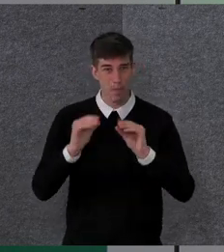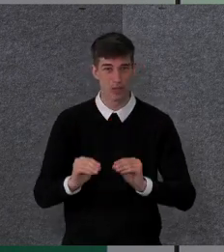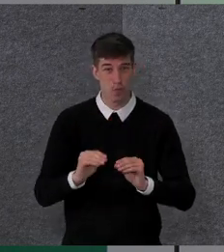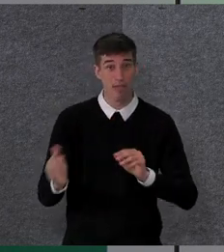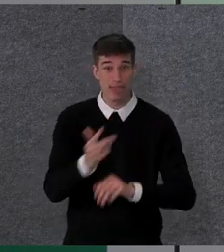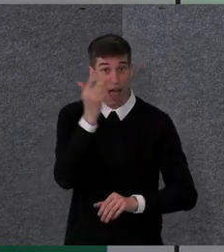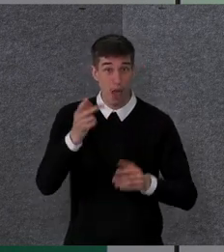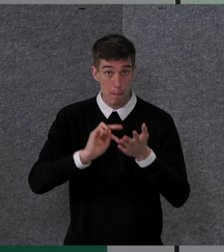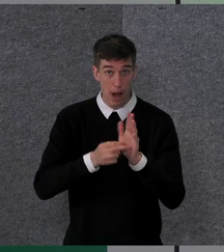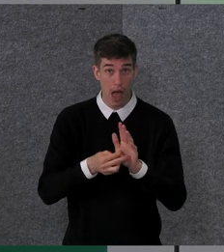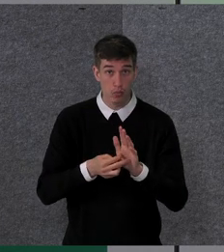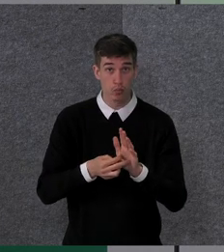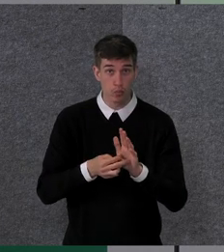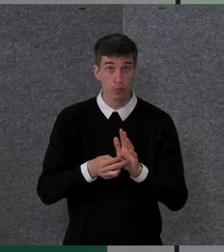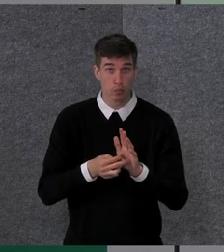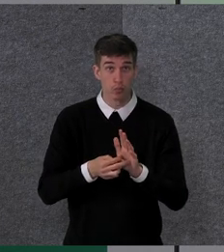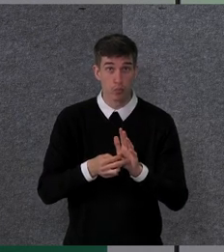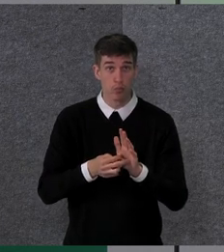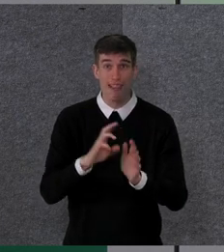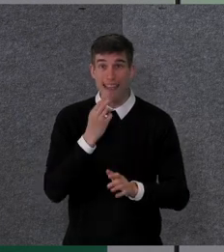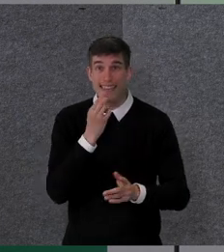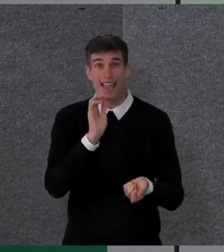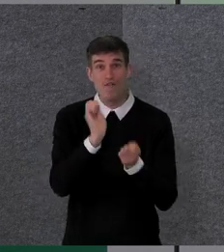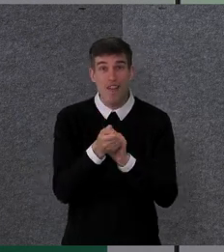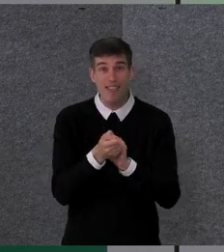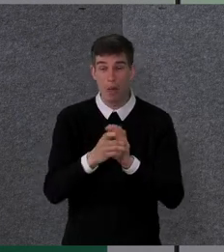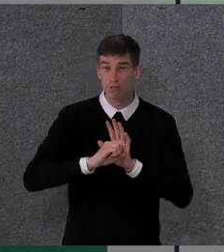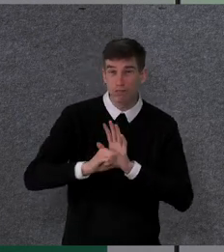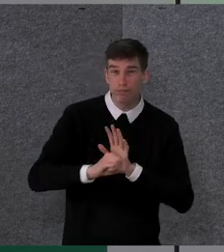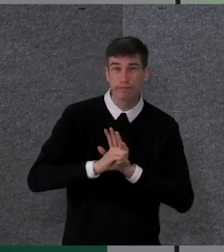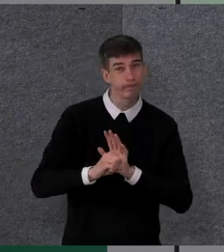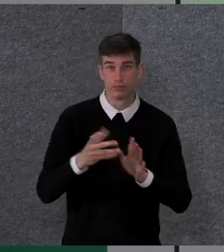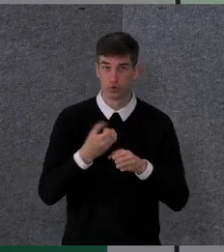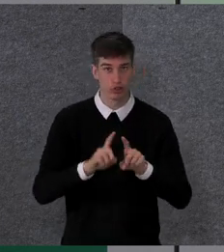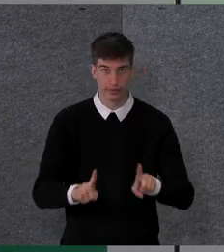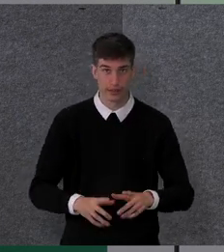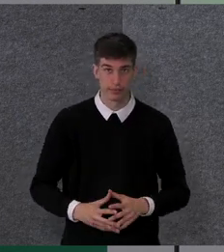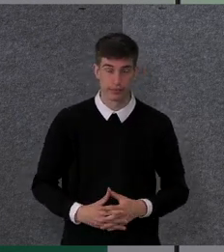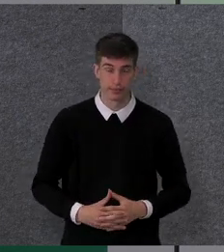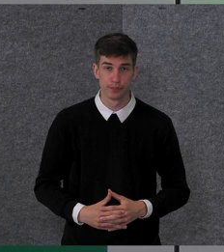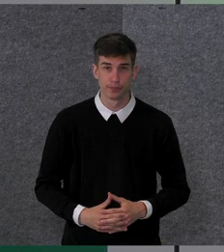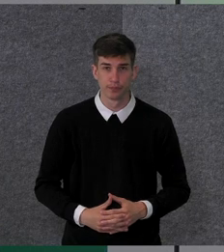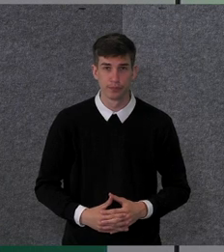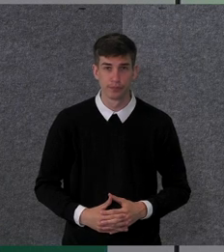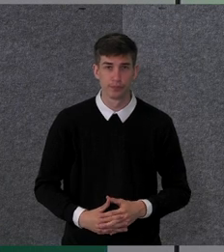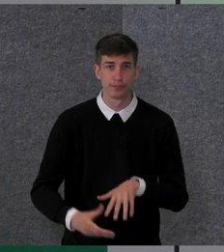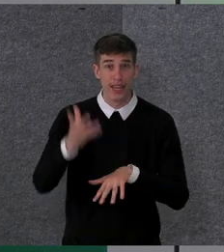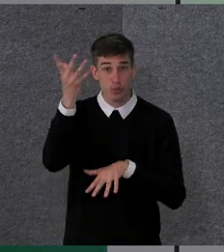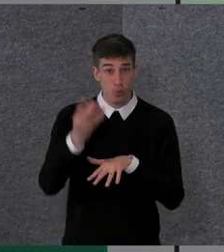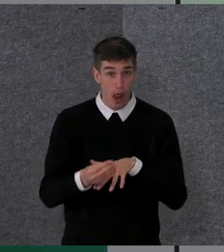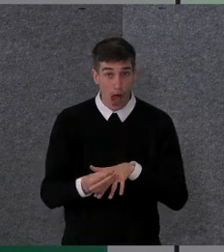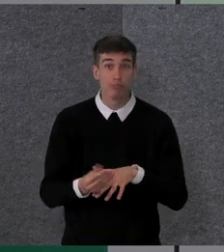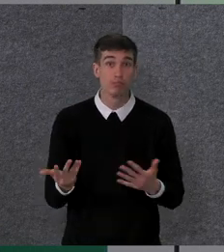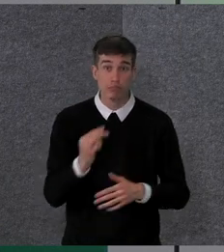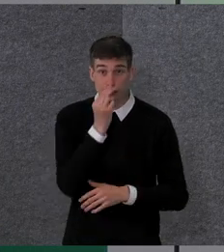3 Jahren haben, werden wir die Energiewende nicht schnell genug in Schwung bringen. Dann zum Thema Solaranlagen finde ich die